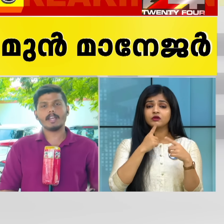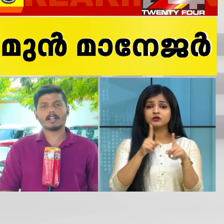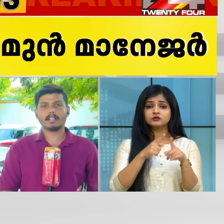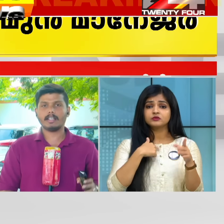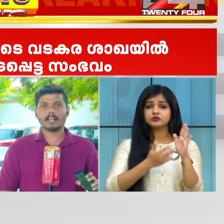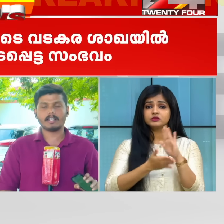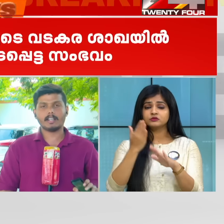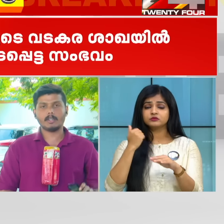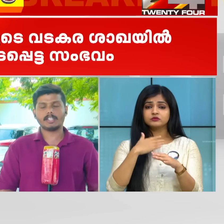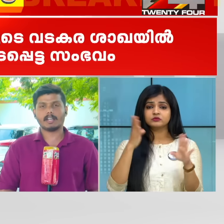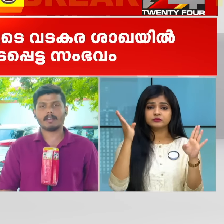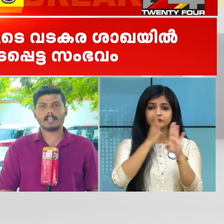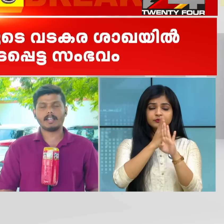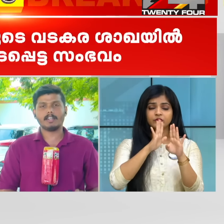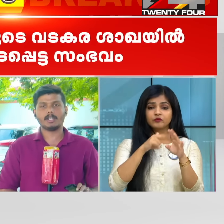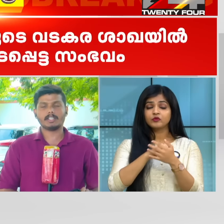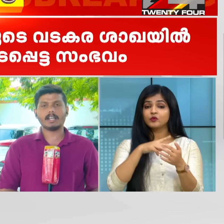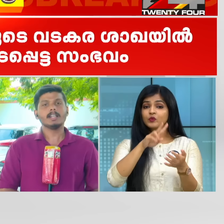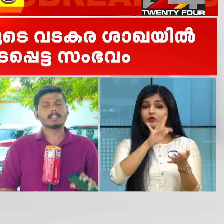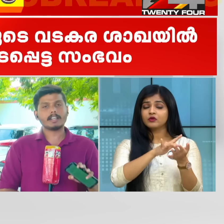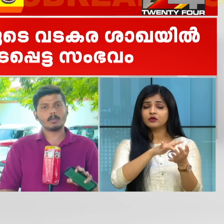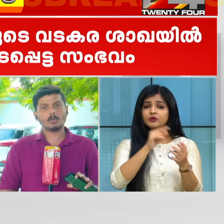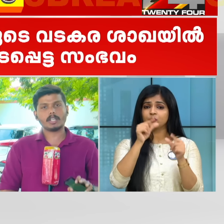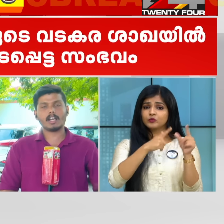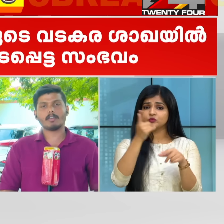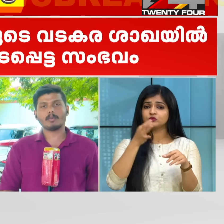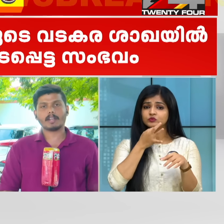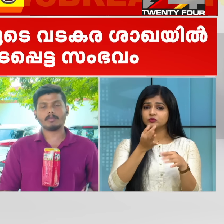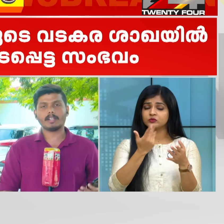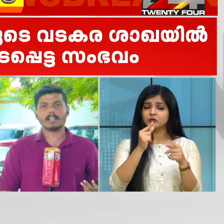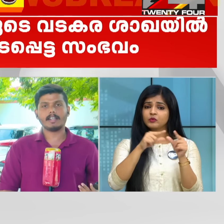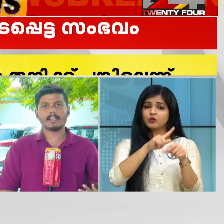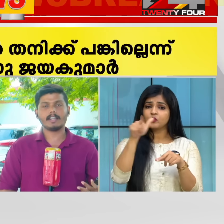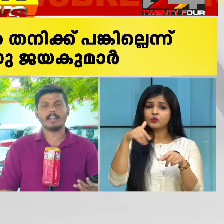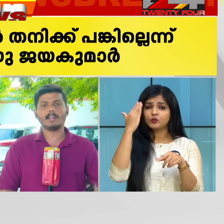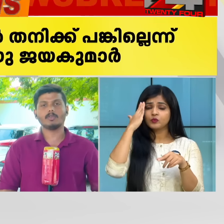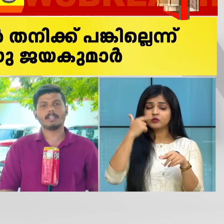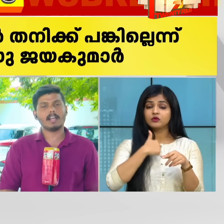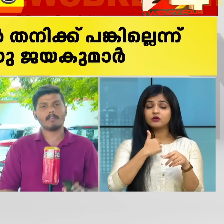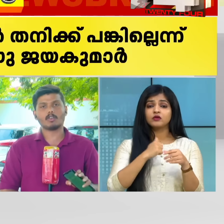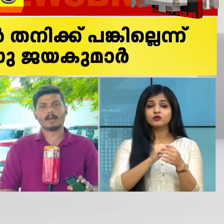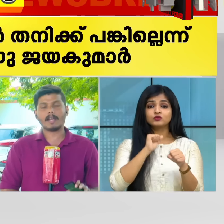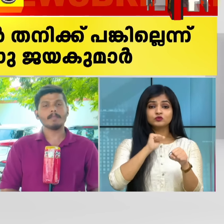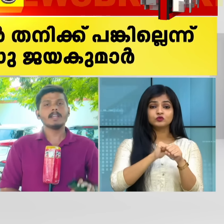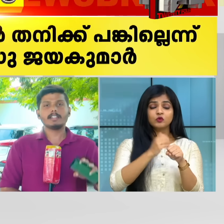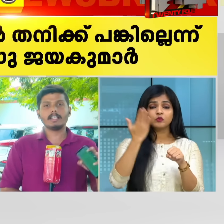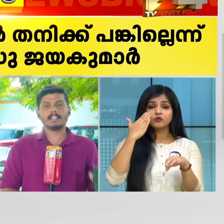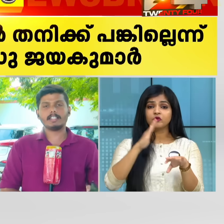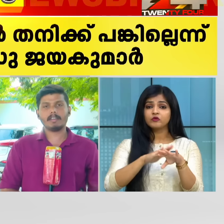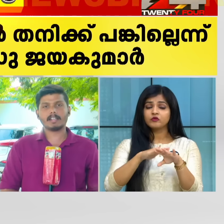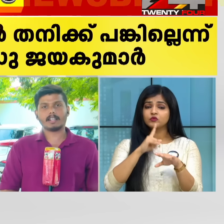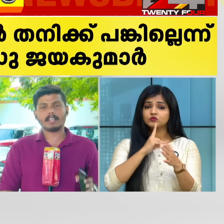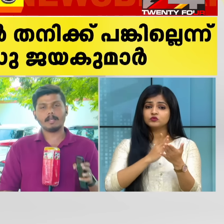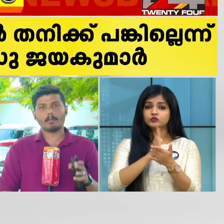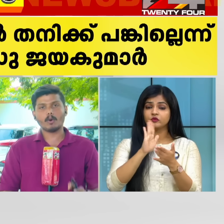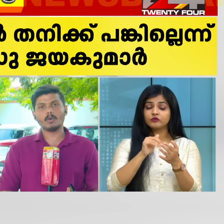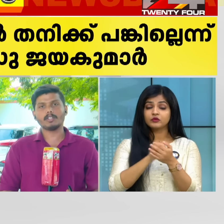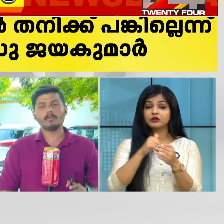ഈ നാട്ടിൽ അന്വേഷിച്ചാൽ, വടകരയിൽ അന്വേഷിച്ചാൽ തന്നെക്കുറിച്ച് എല്ലാവർക്കും അറിയാം, തൻ്റെ കരിയർ എങ്ങനെയായിരുന്നു എന്ന് എല്ലാവർക്കും അറിയാം. ചില ജീവനക്കാർ, അതായത്